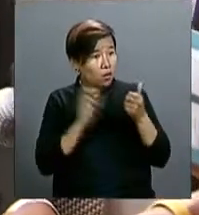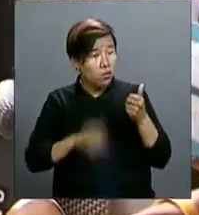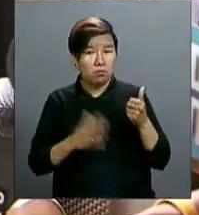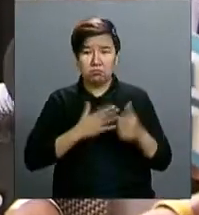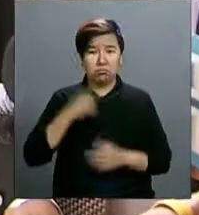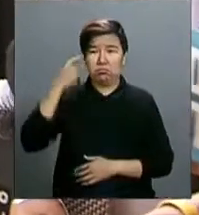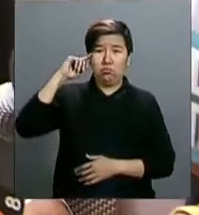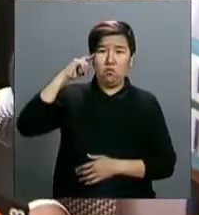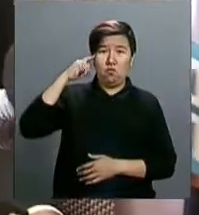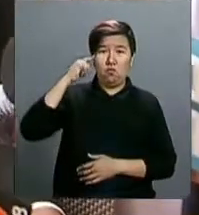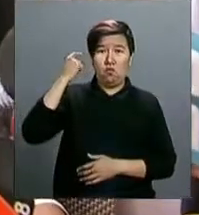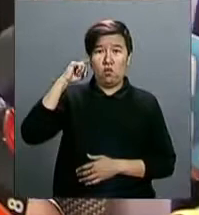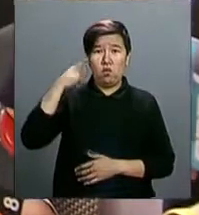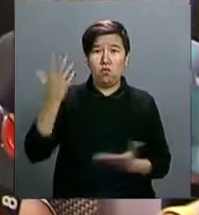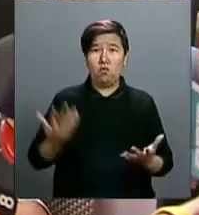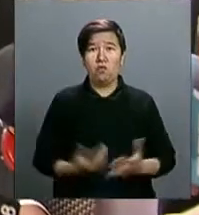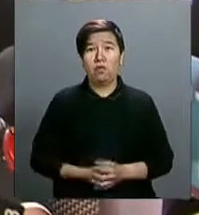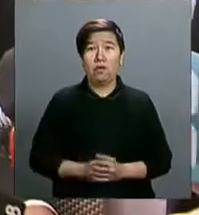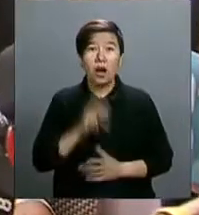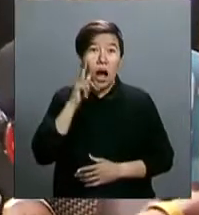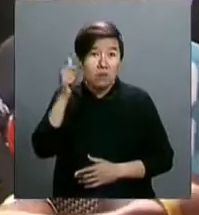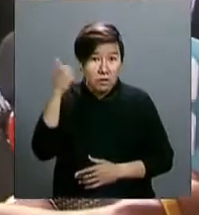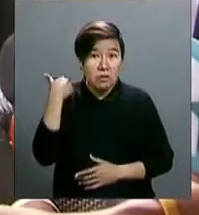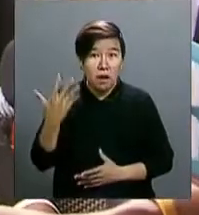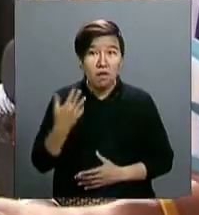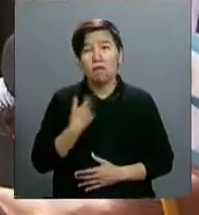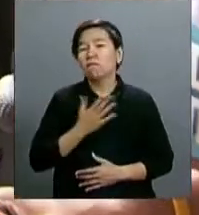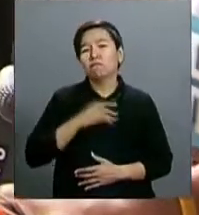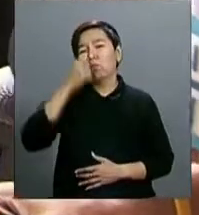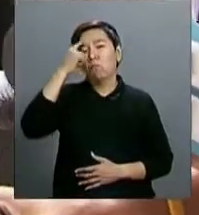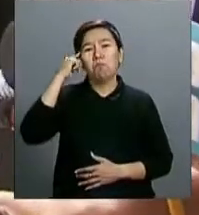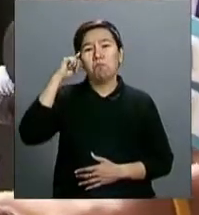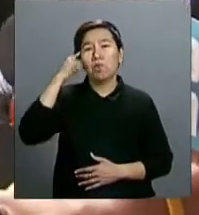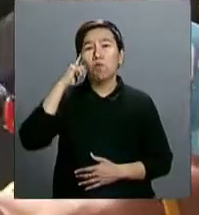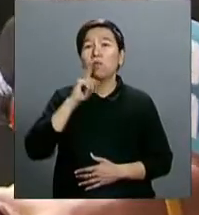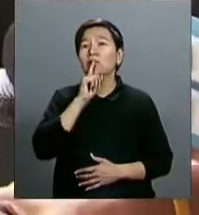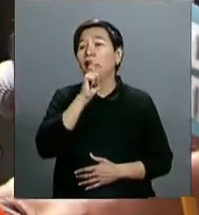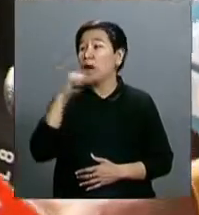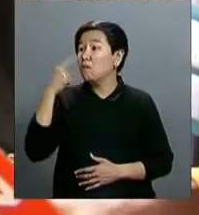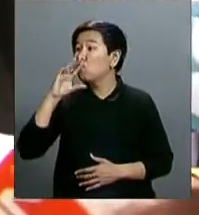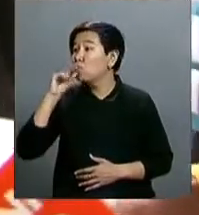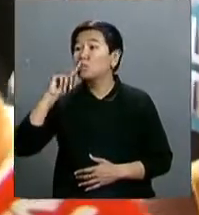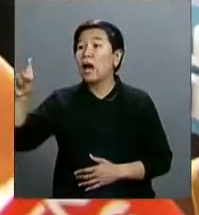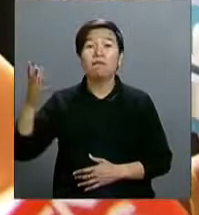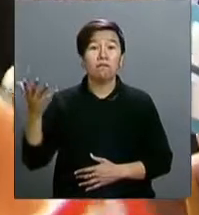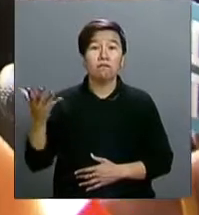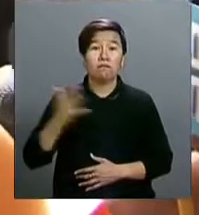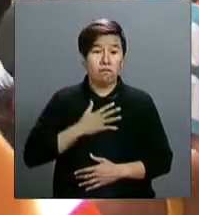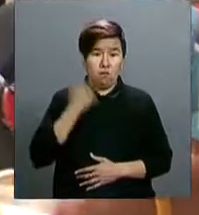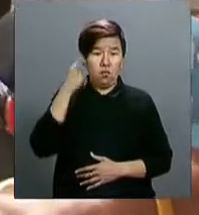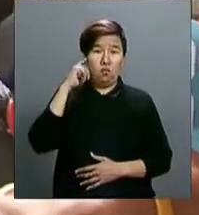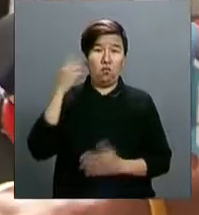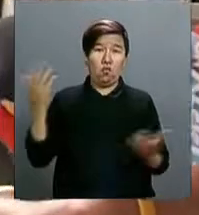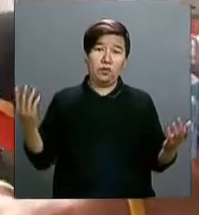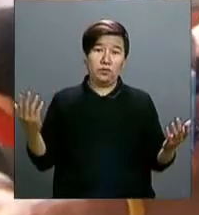ผมไม่รู้ มีความชัดเจนว่าเห็นบอกว่าจะมีข่าวดีเร็วๆนี ้ไม่รู้ผมไม่รู้ก็ไปถามคนที่เขาพูดดิจะมาถามผม เป็น